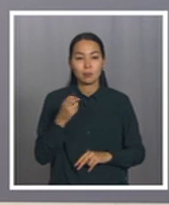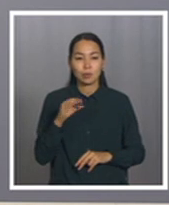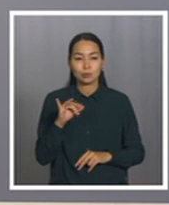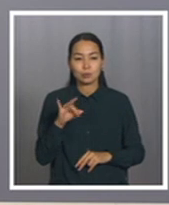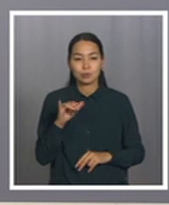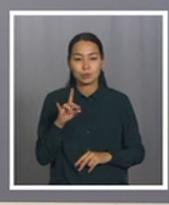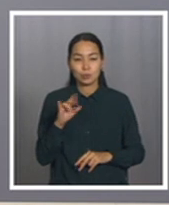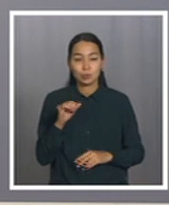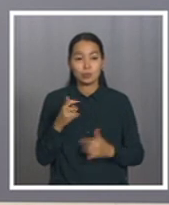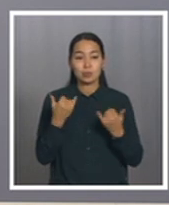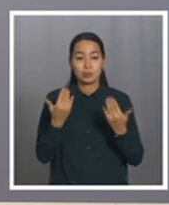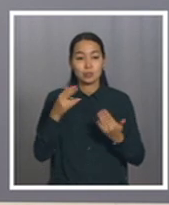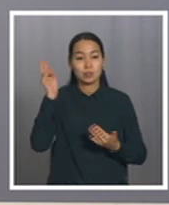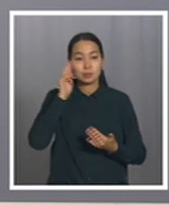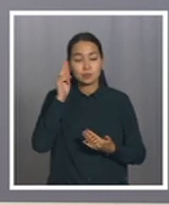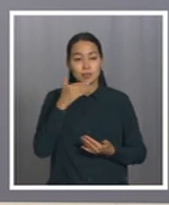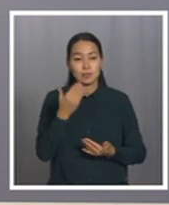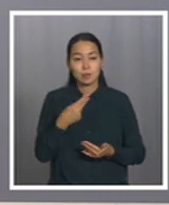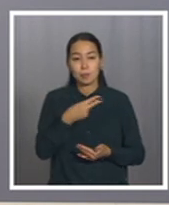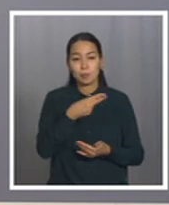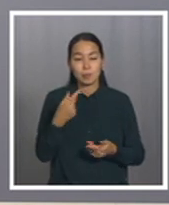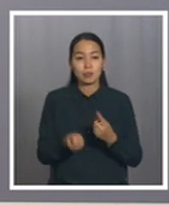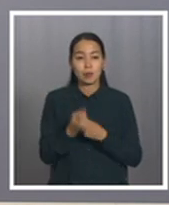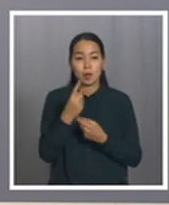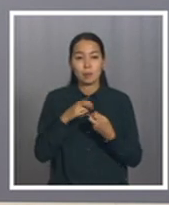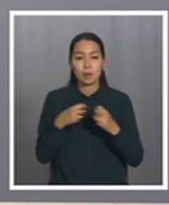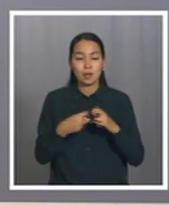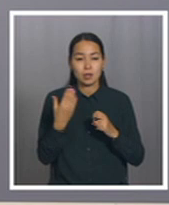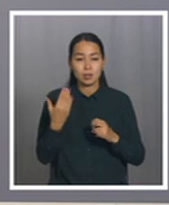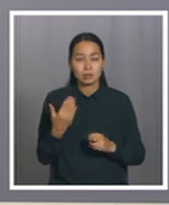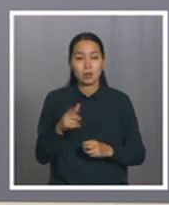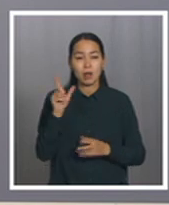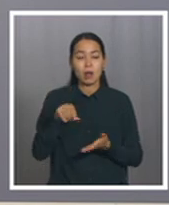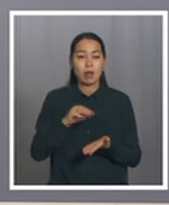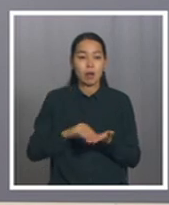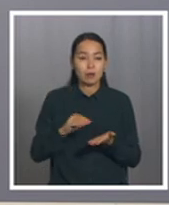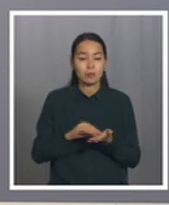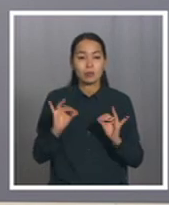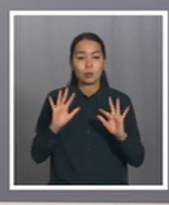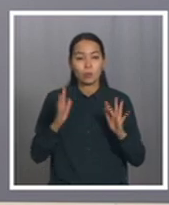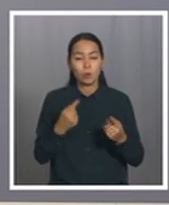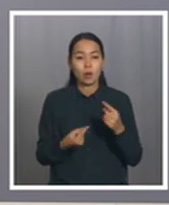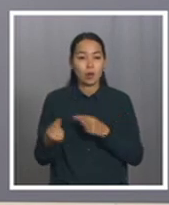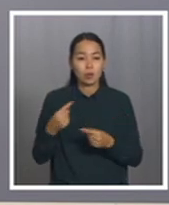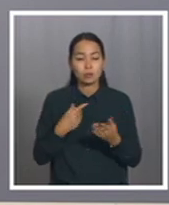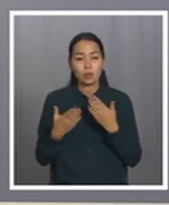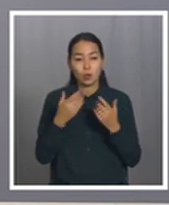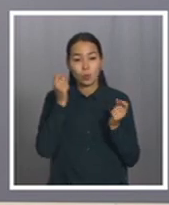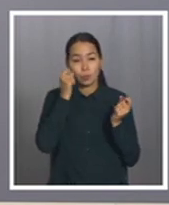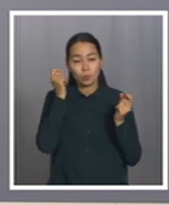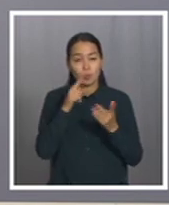сабақта сіздер мәтінде көтерілген мәселеге автор мен оқырманның қарым-қатынасын ескере отырып,